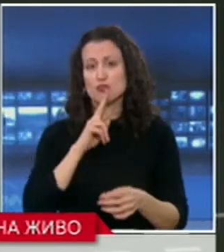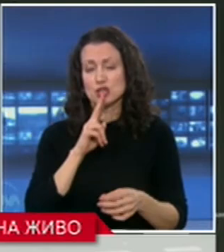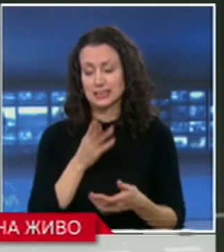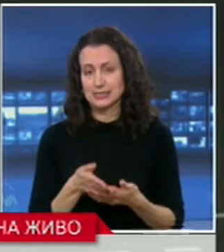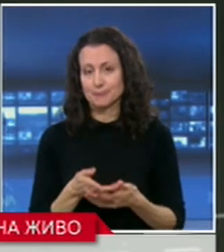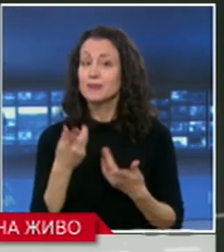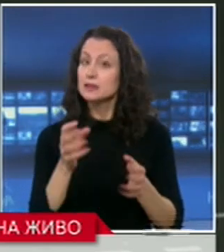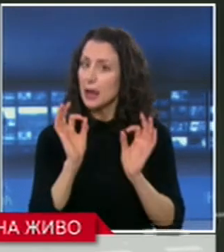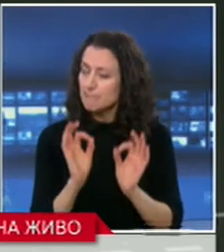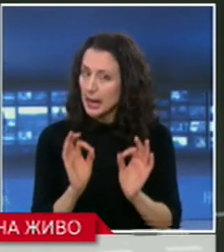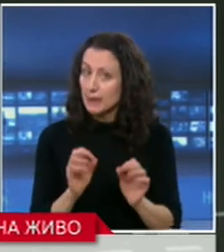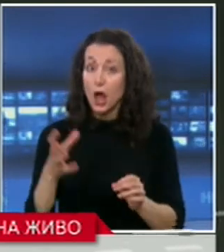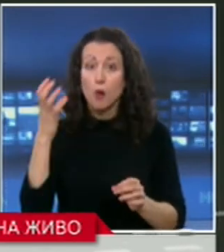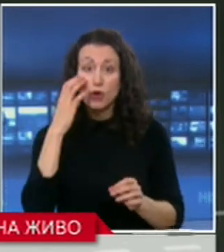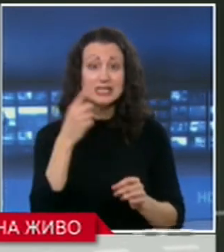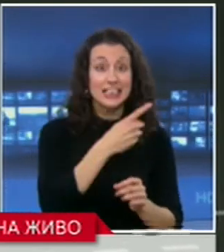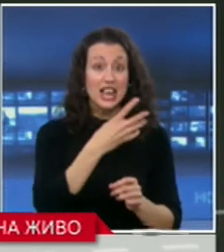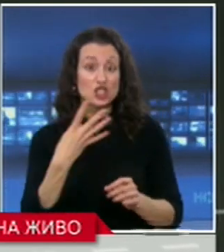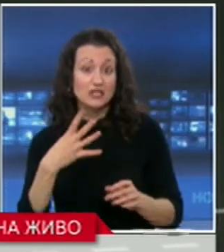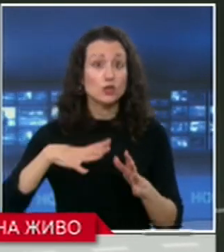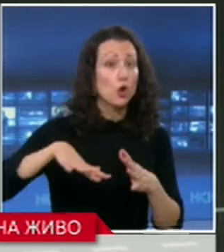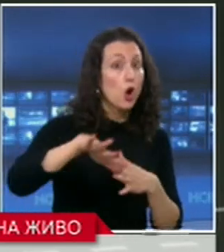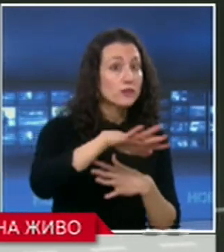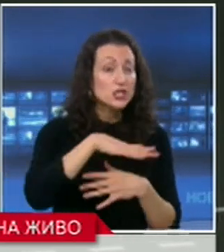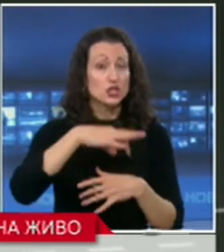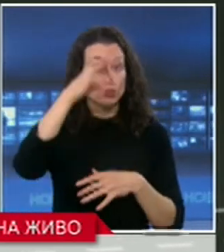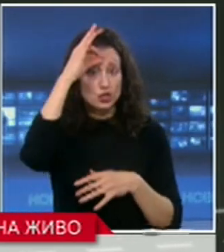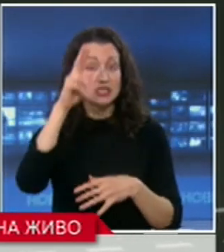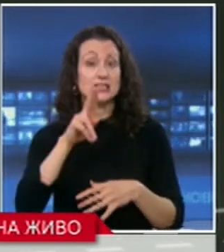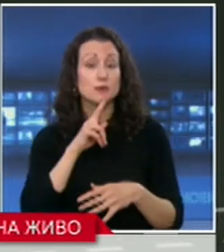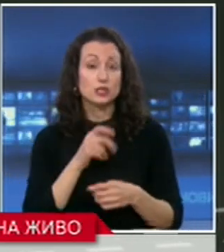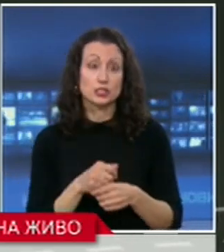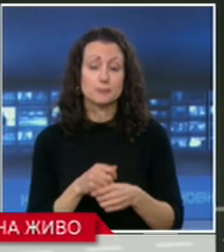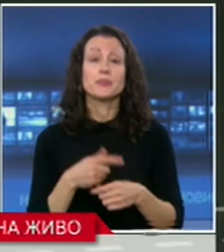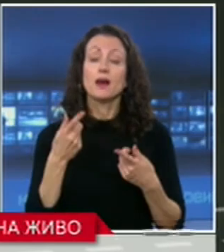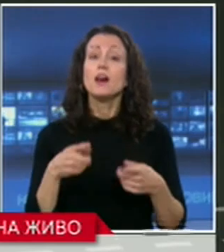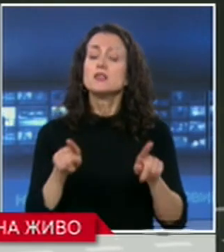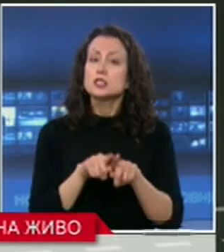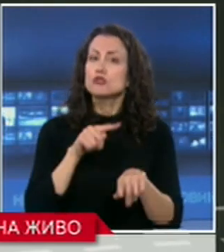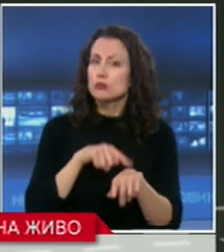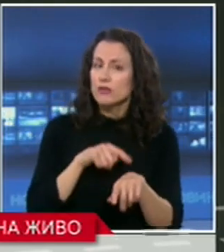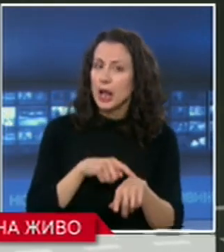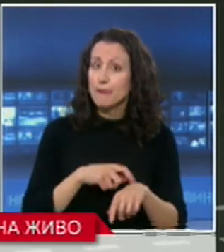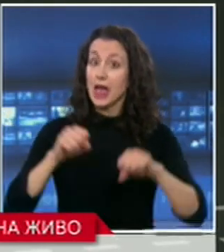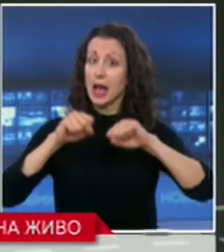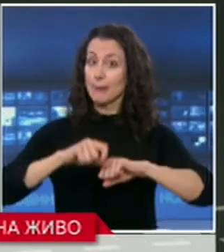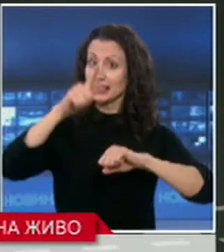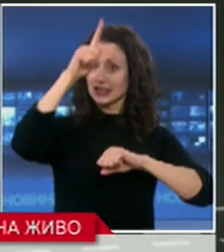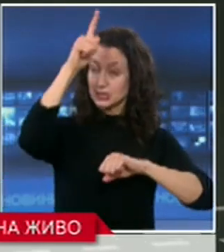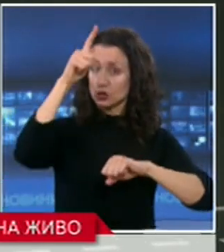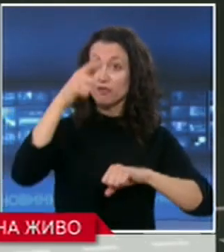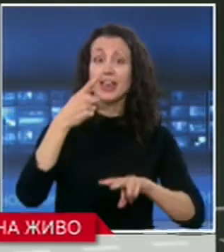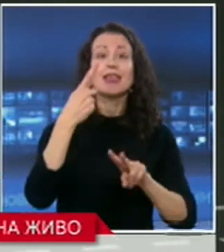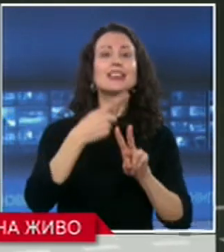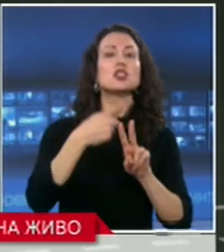пример, в Бургас те са 1/4 от общия брой на всички заболели. В същото време кметът на София Йорданка Фандъкова